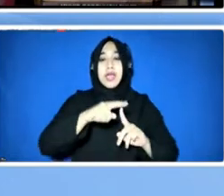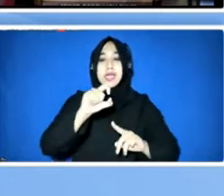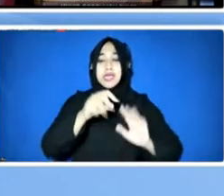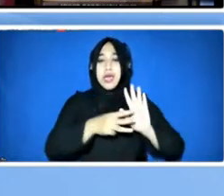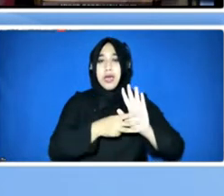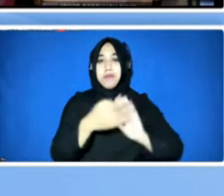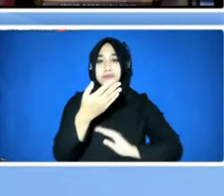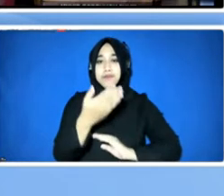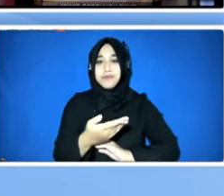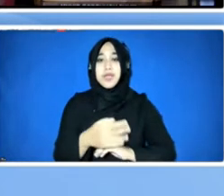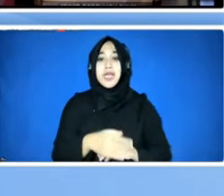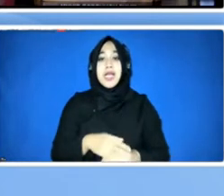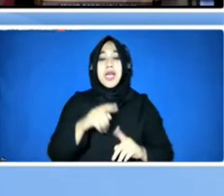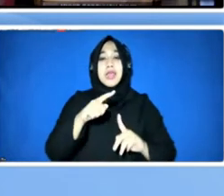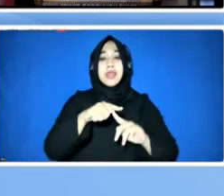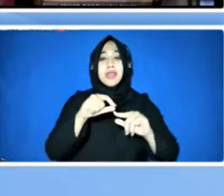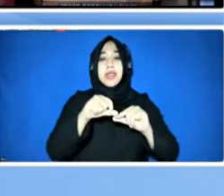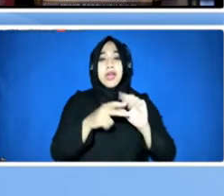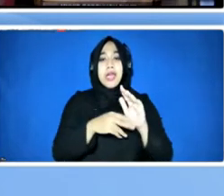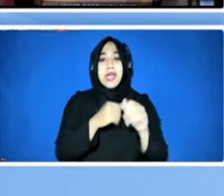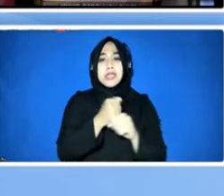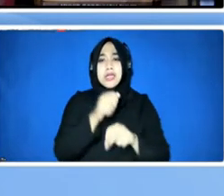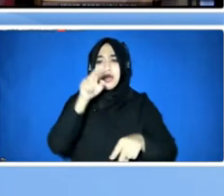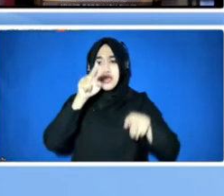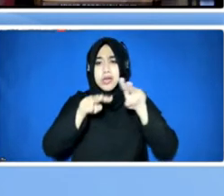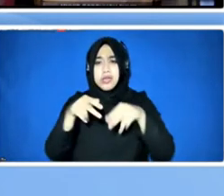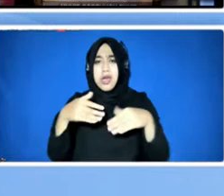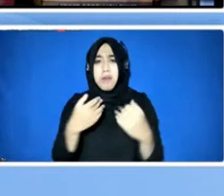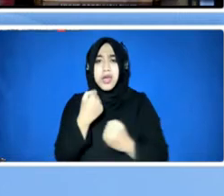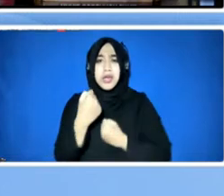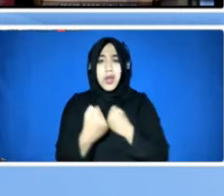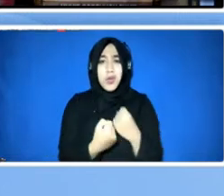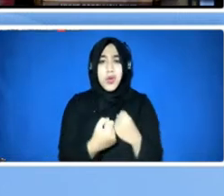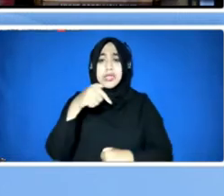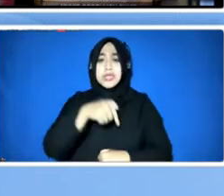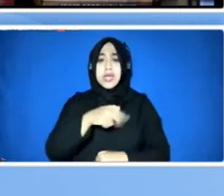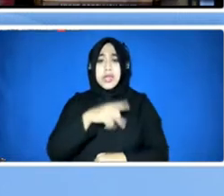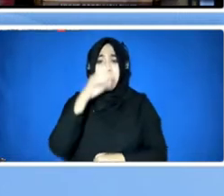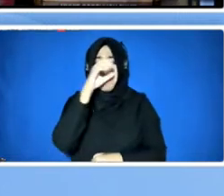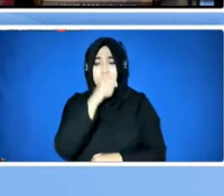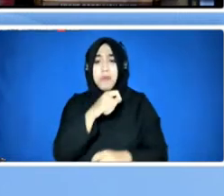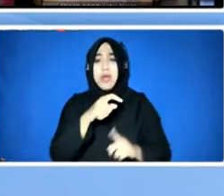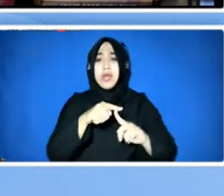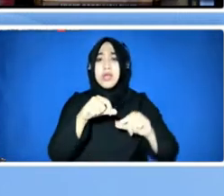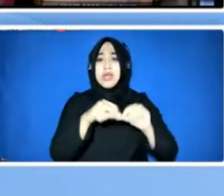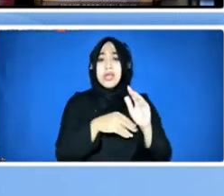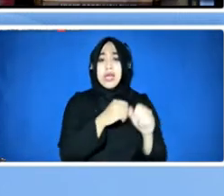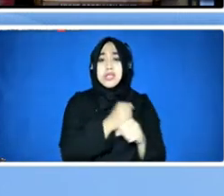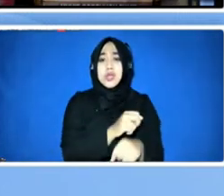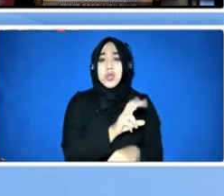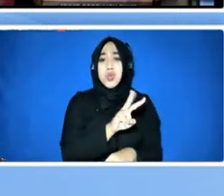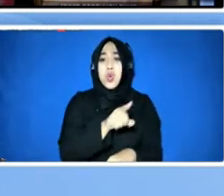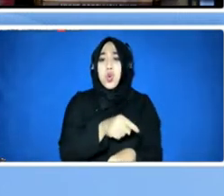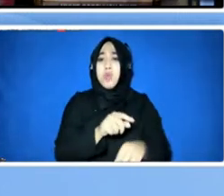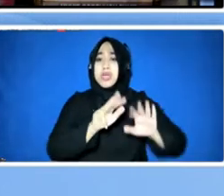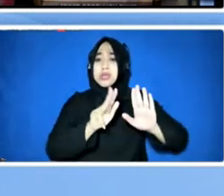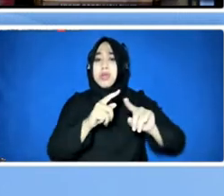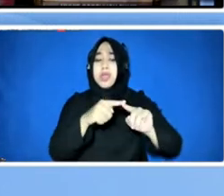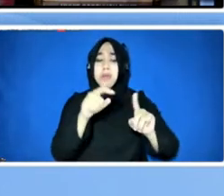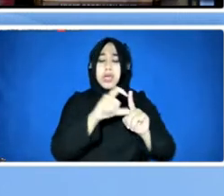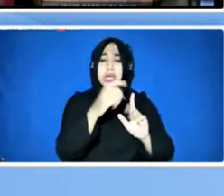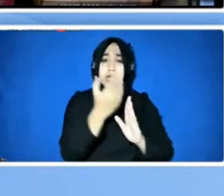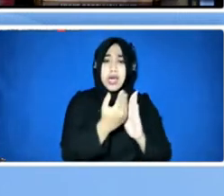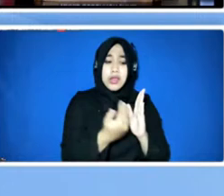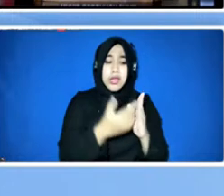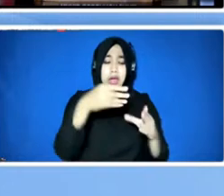Lanjut, nah tracing. Nah, sekarang untuk tracing apa yang dilakukan? Saat ini kita tahu bahwa tracing ini sebenarnya 2,9 tetapi data yang masuk ke dalam